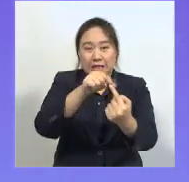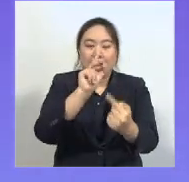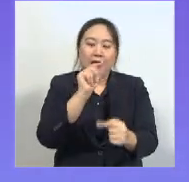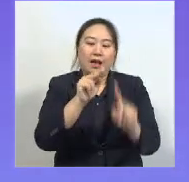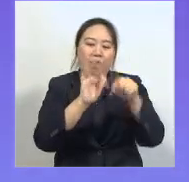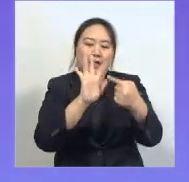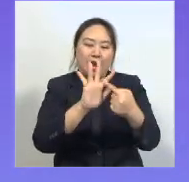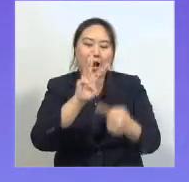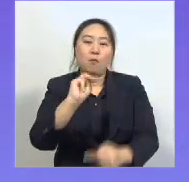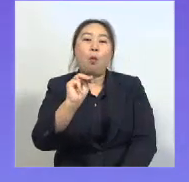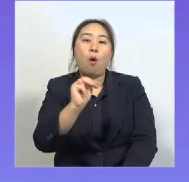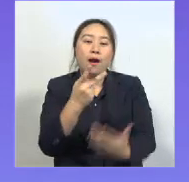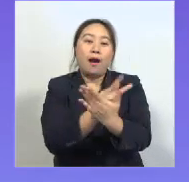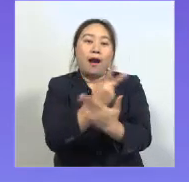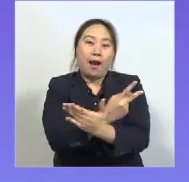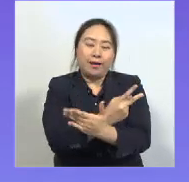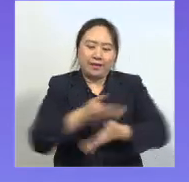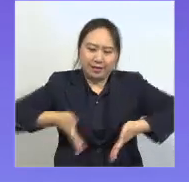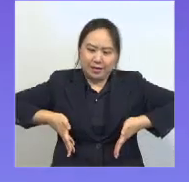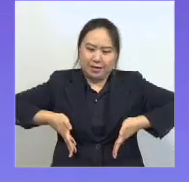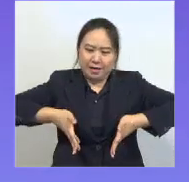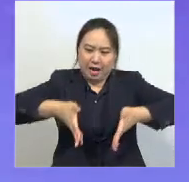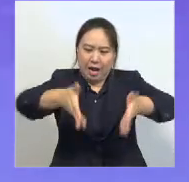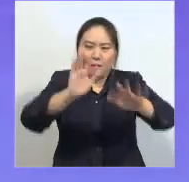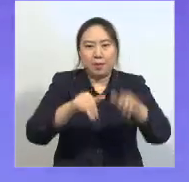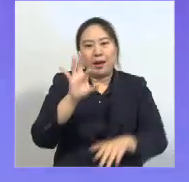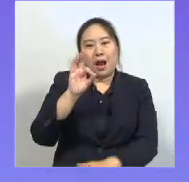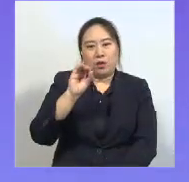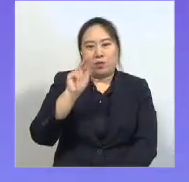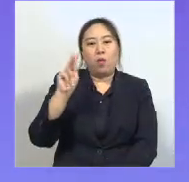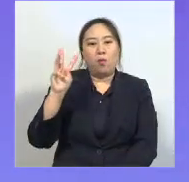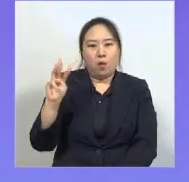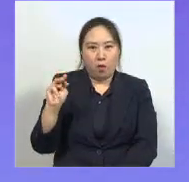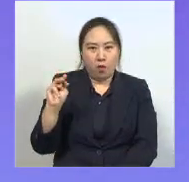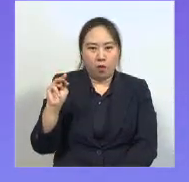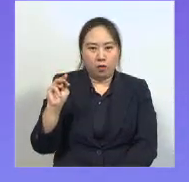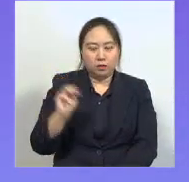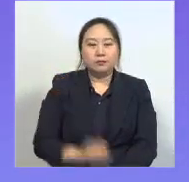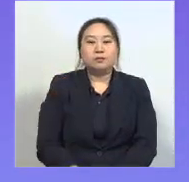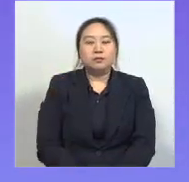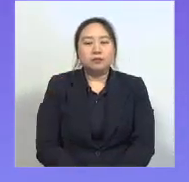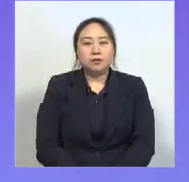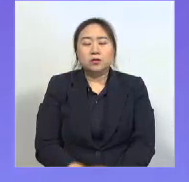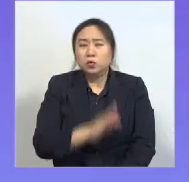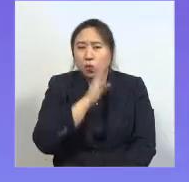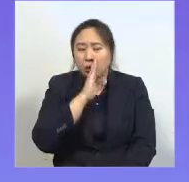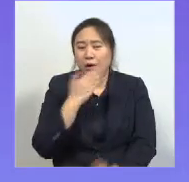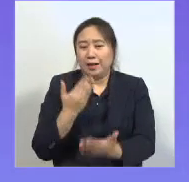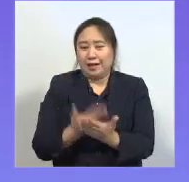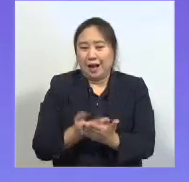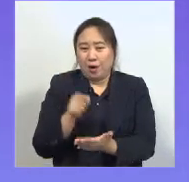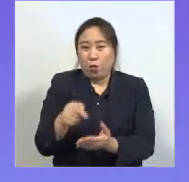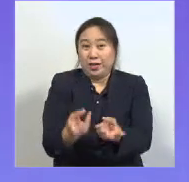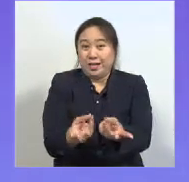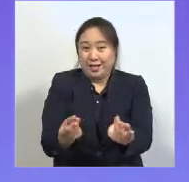บุรีระยะทางโครงการก็คร่าวๆเนี่ยนะคะกว่า90กิโลเมตรนะคะ ใช่ค่ะเพราะว่าถ้าพูดถึงเรื่องของการจ่ายค่าเวรคืน